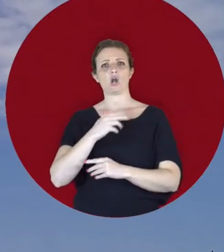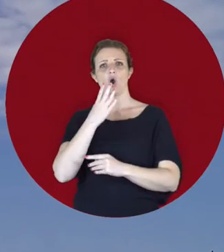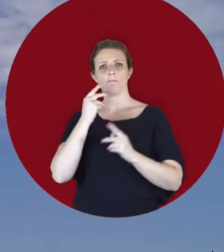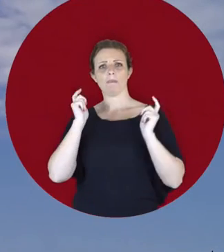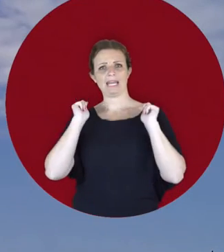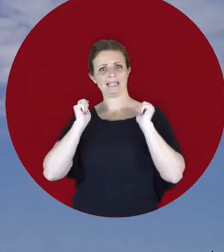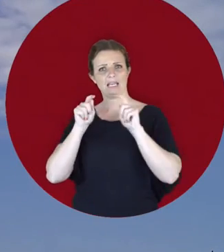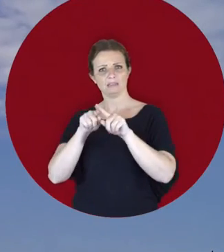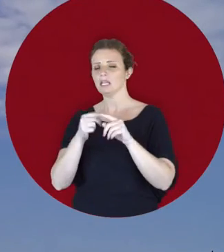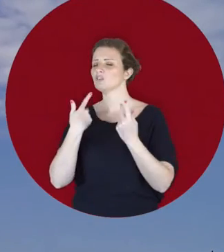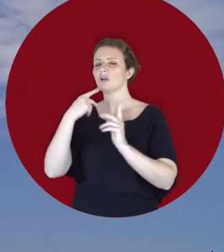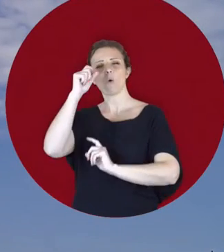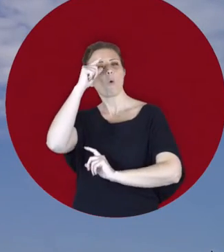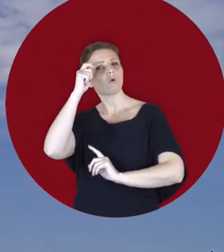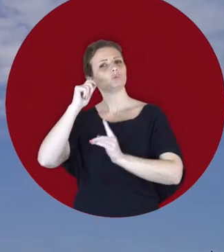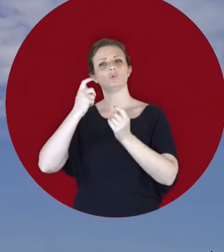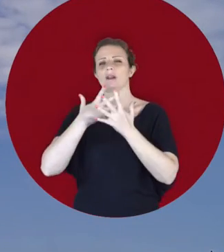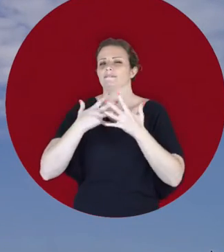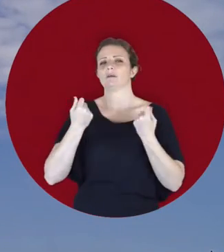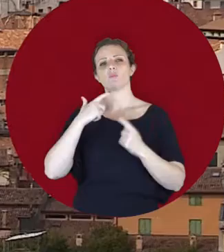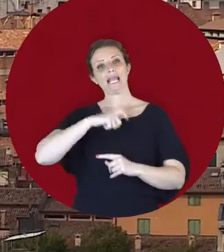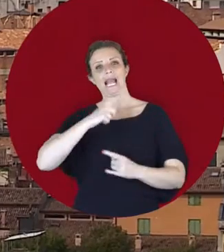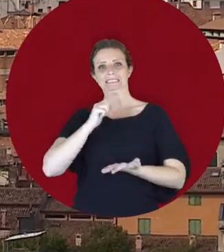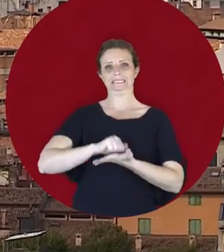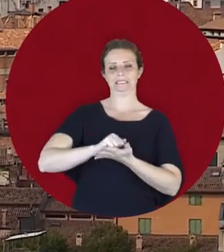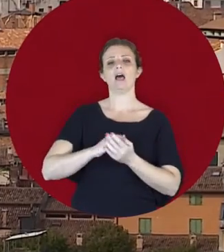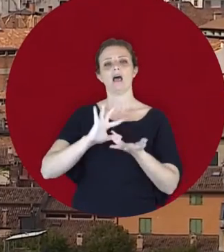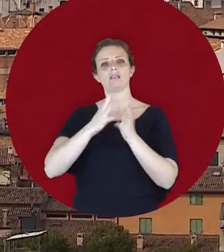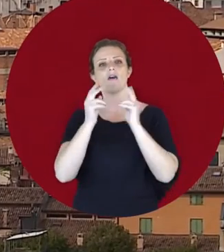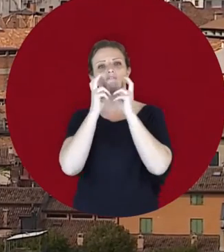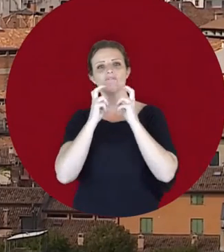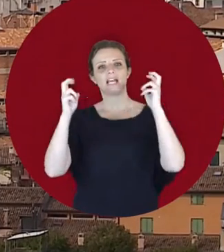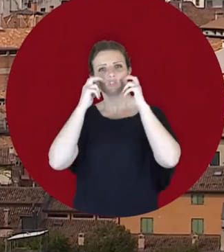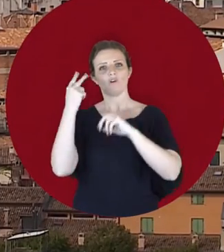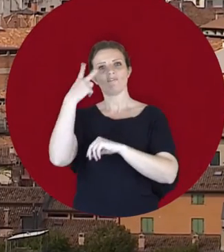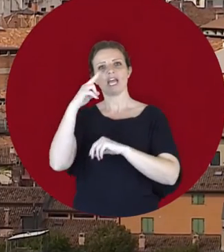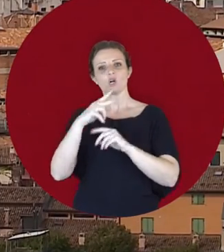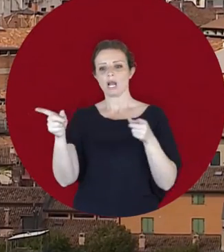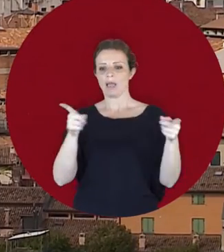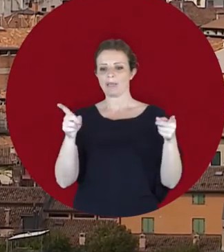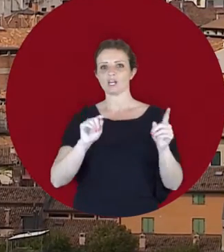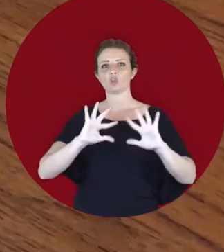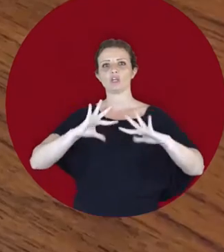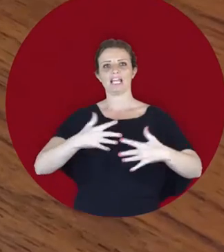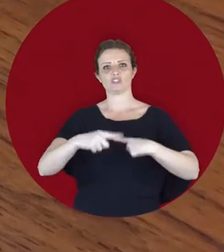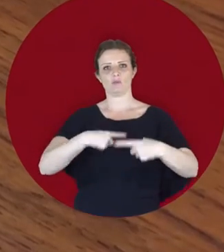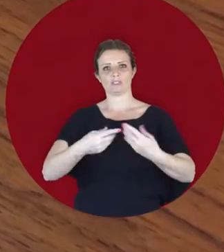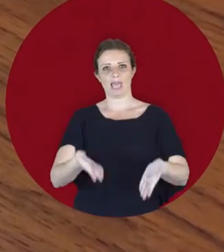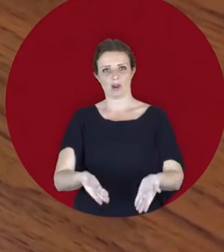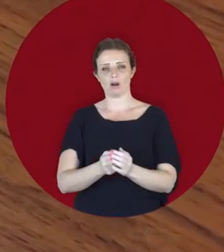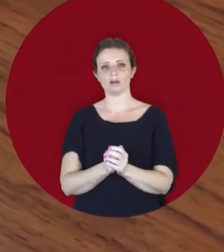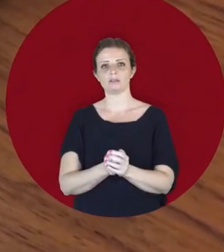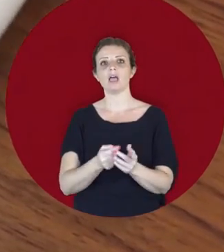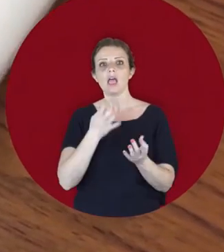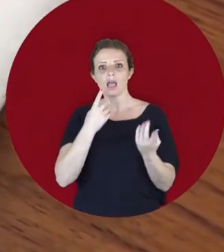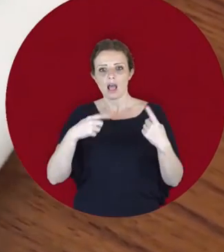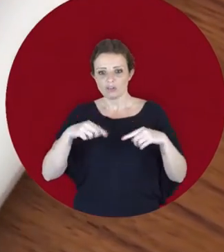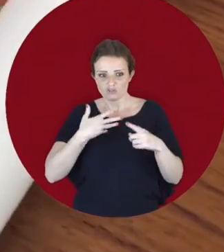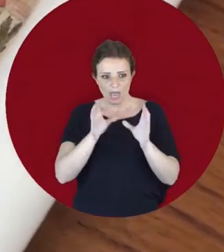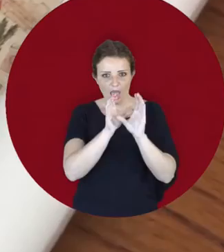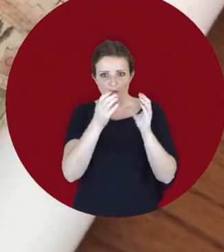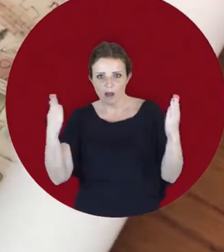Liegi, uomo di vastissima cultura e di difficile carattere, vescovo di Verona negli anni centrali del X secolo. Ci ha